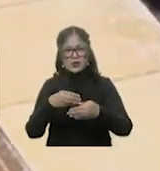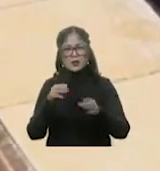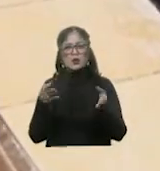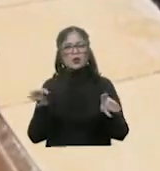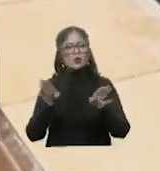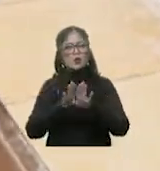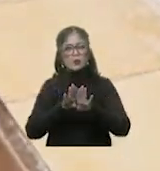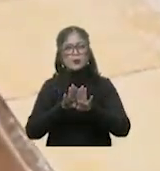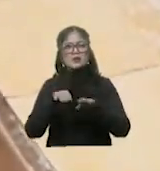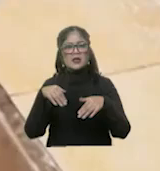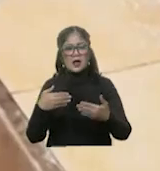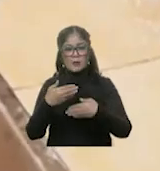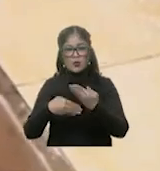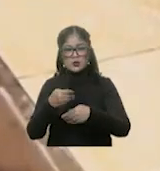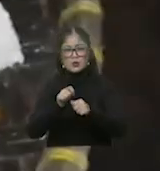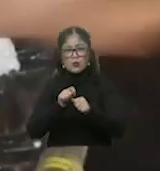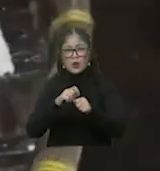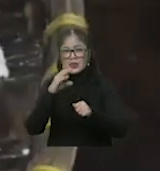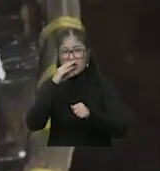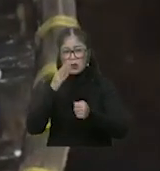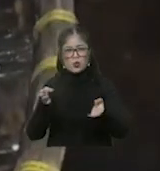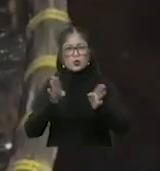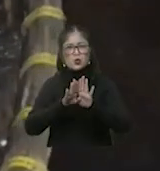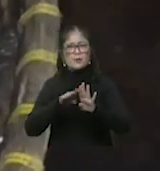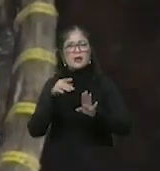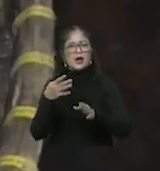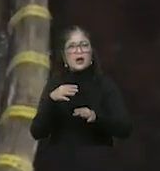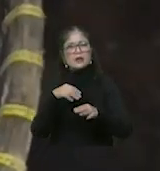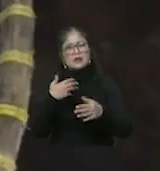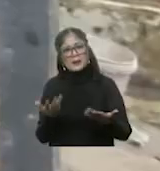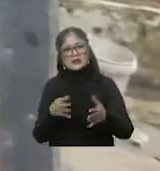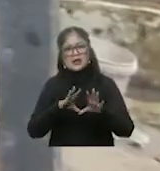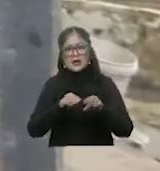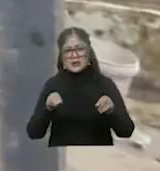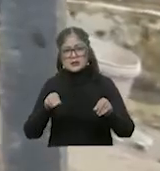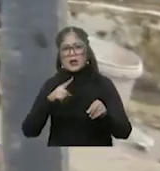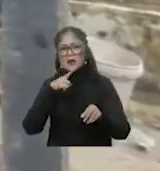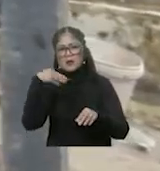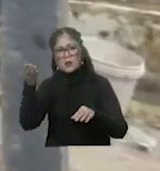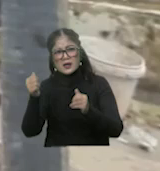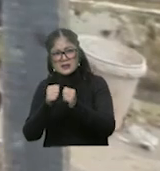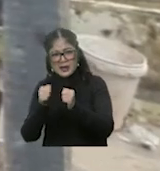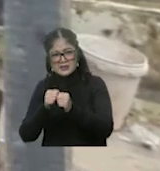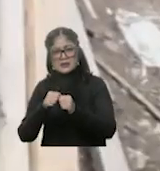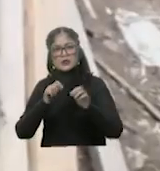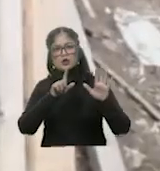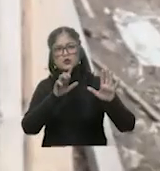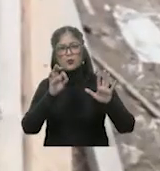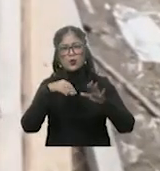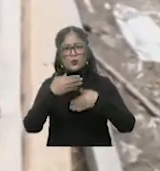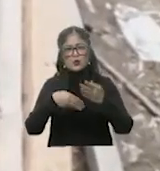usahanya Para produsen tahu yang menutup usahanya memilih bekerja menjadi buruh yang lebih menjanjikan sementara 70 produsen tahu